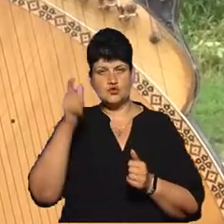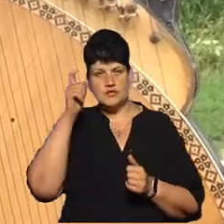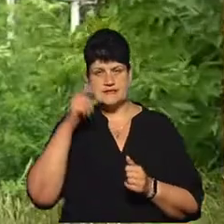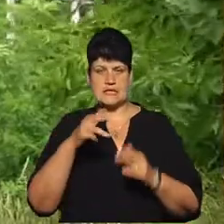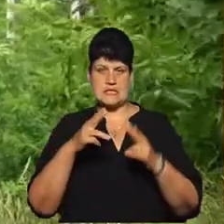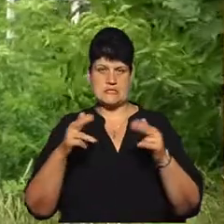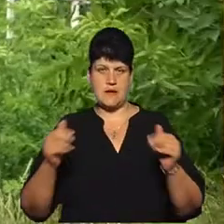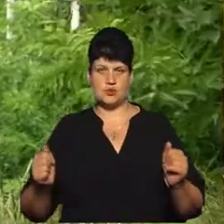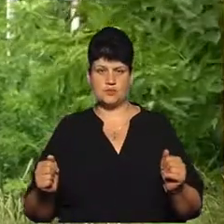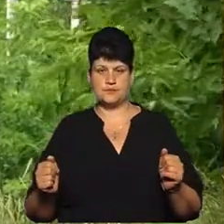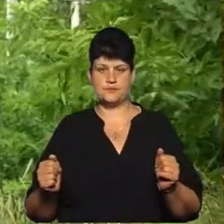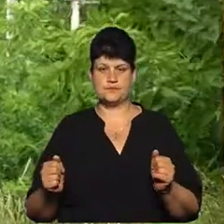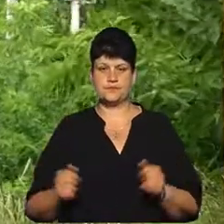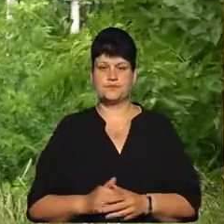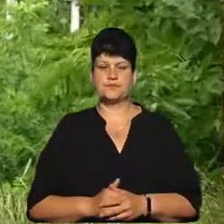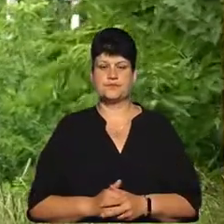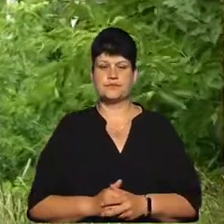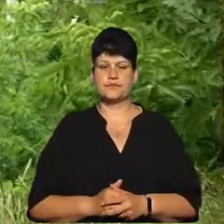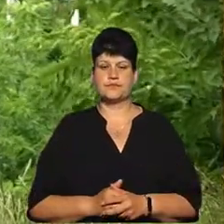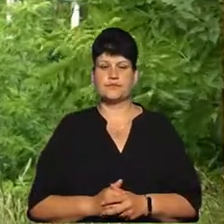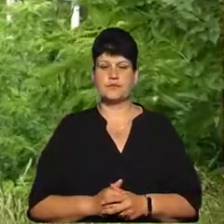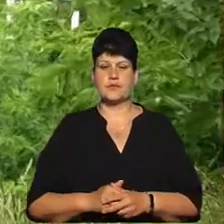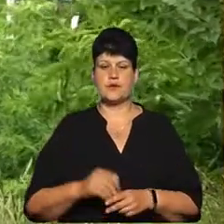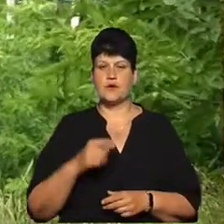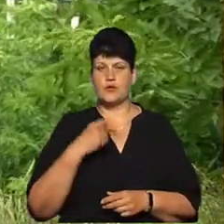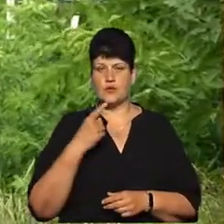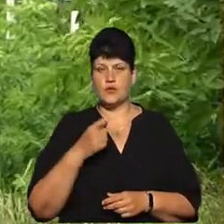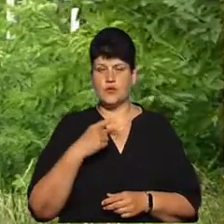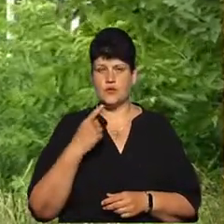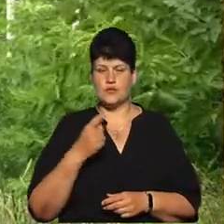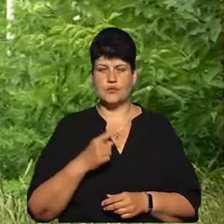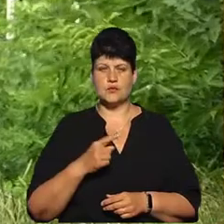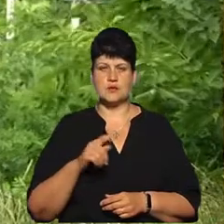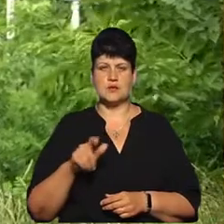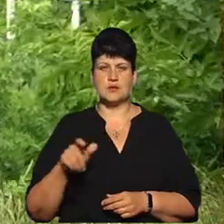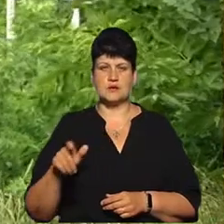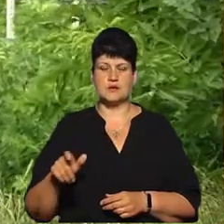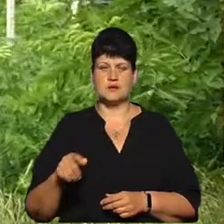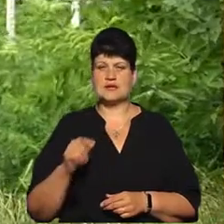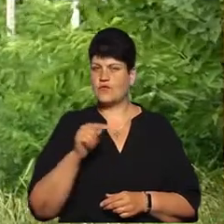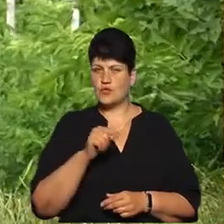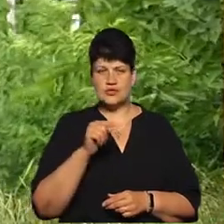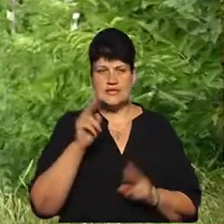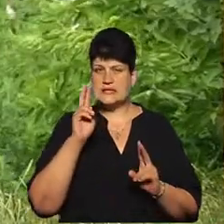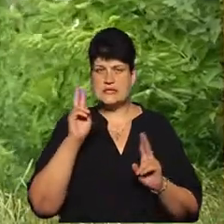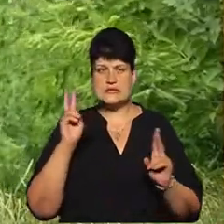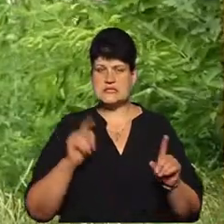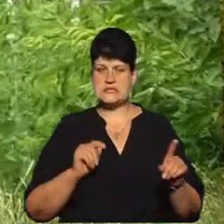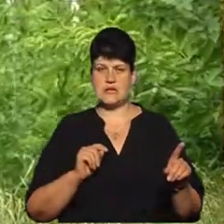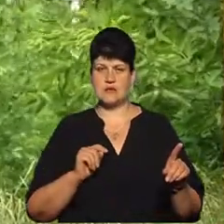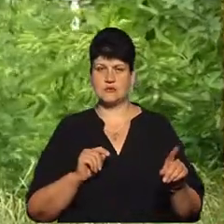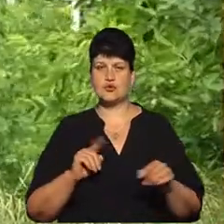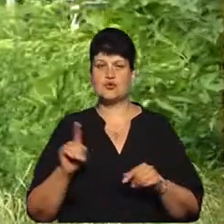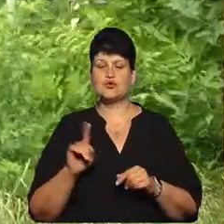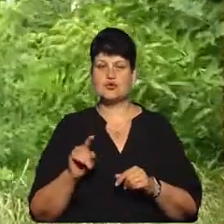замку. Хлопи кажуть, жінки відьми, та вони не знають, що